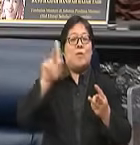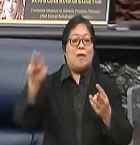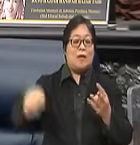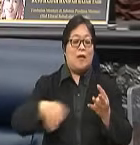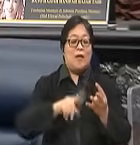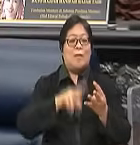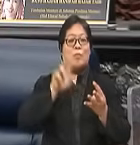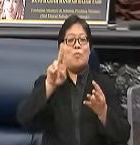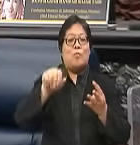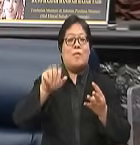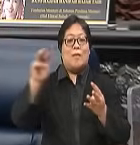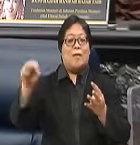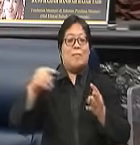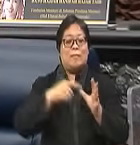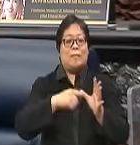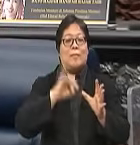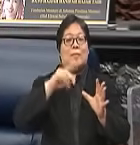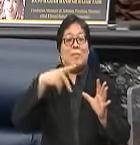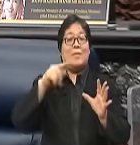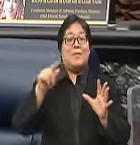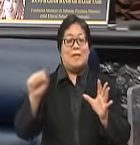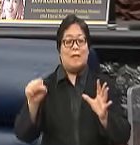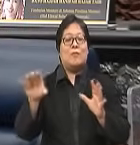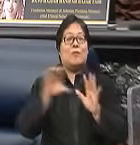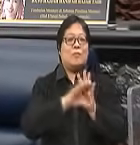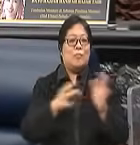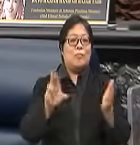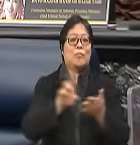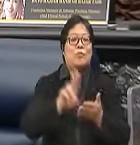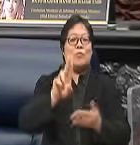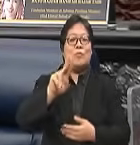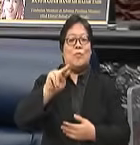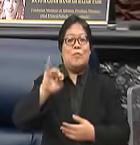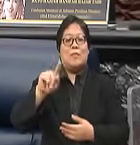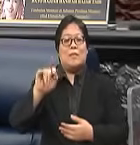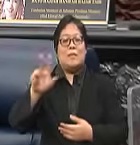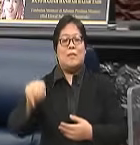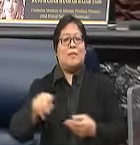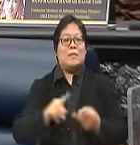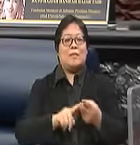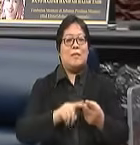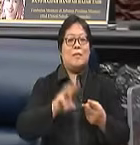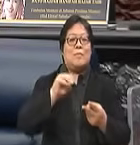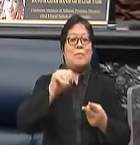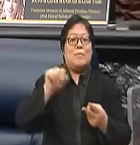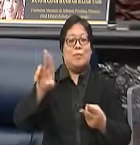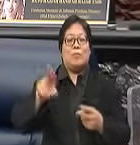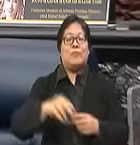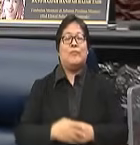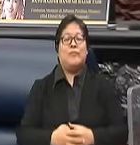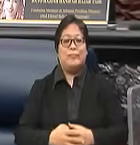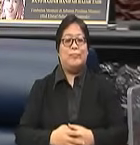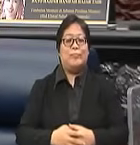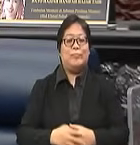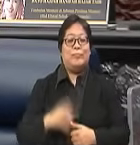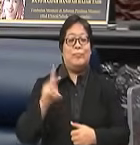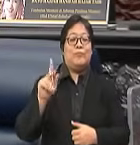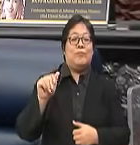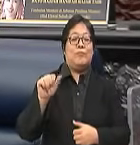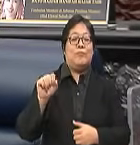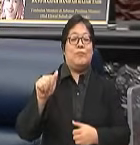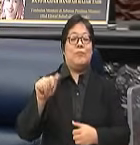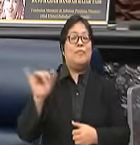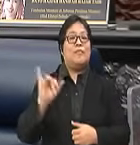Kwan Im dan dia ipts contohnya di unit n&n fmb120 sel